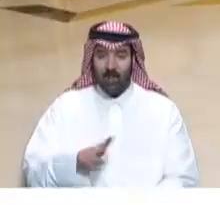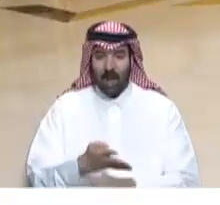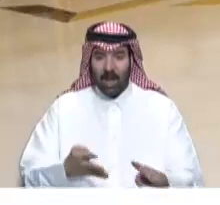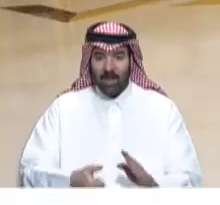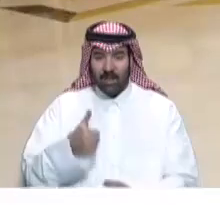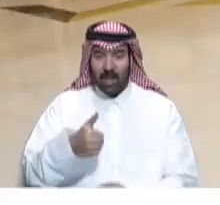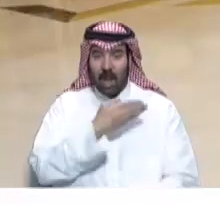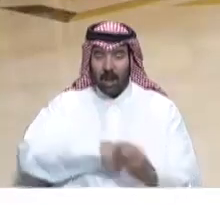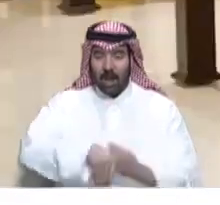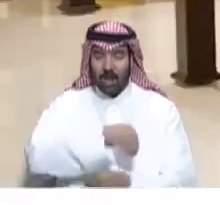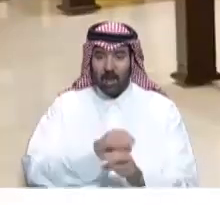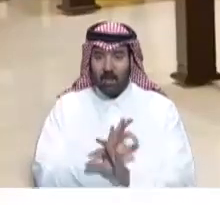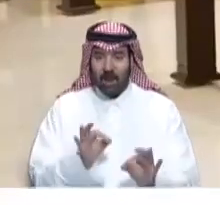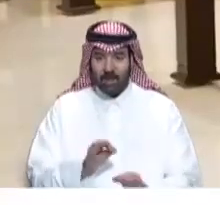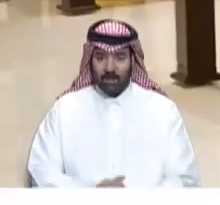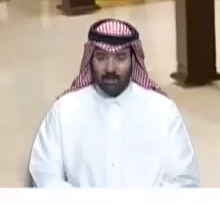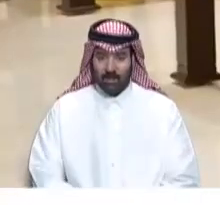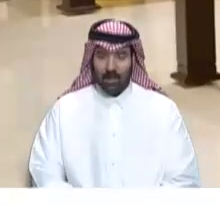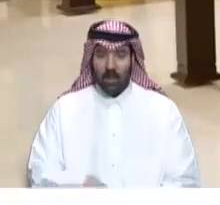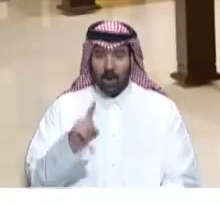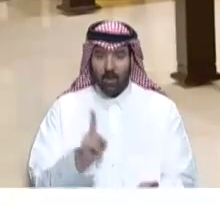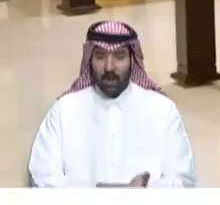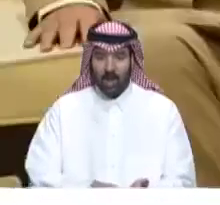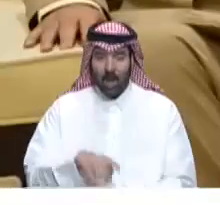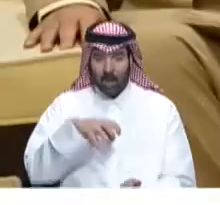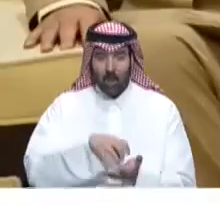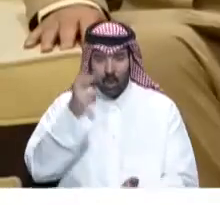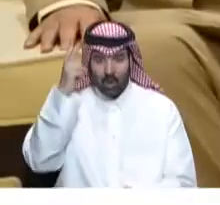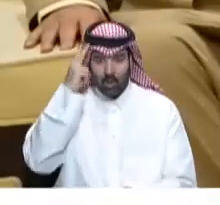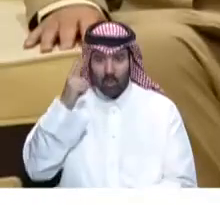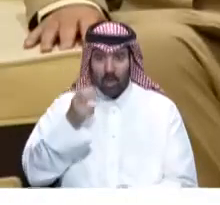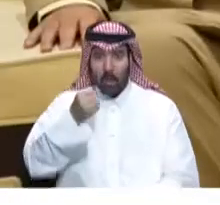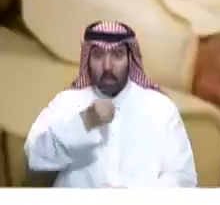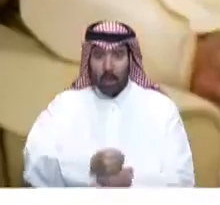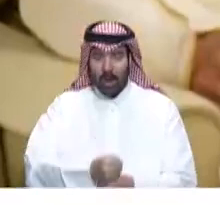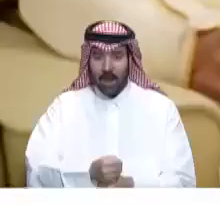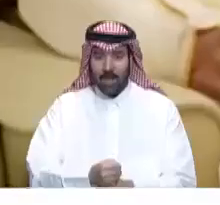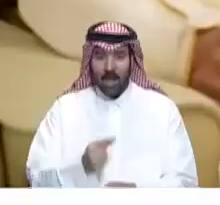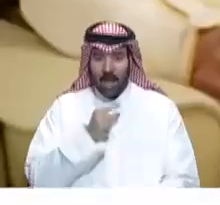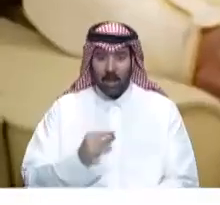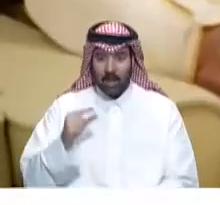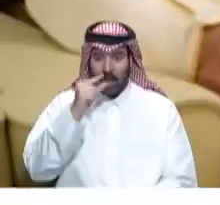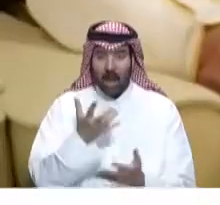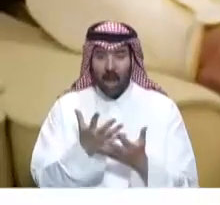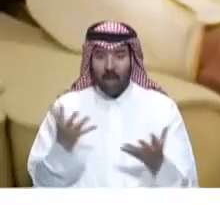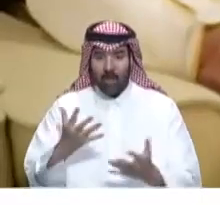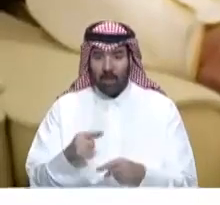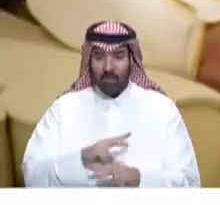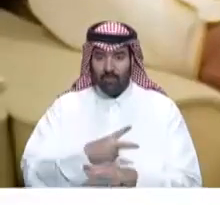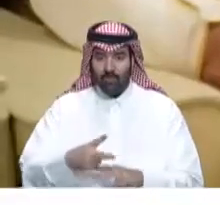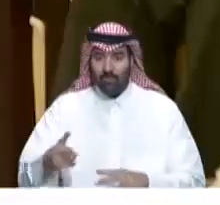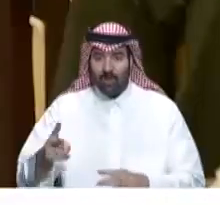النجاح. ولا شك أن وطننا ولله الحمد بمكانته الدينية العظيمة وبالنجاحات في